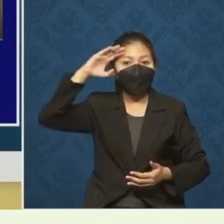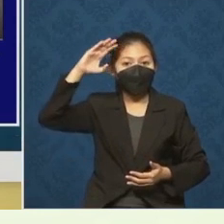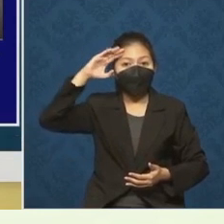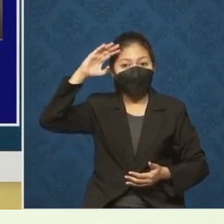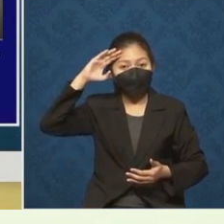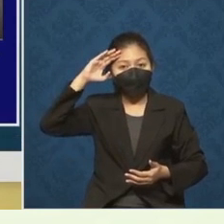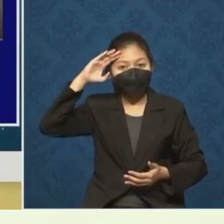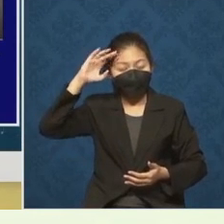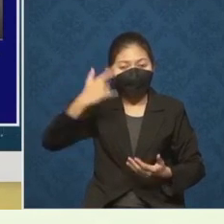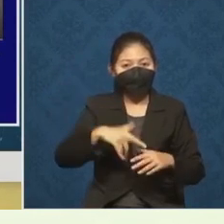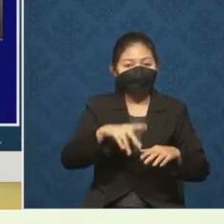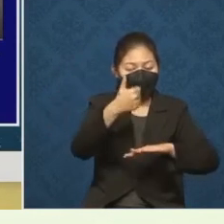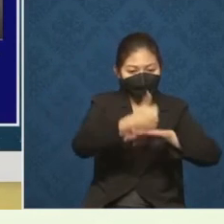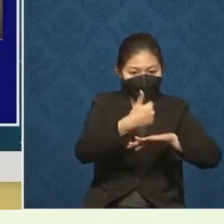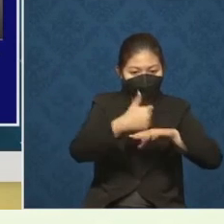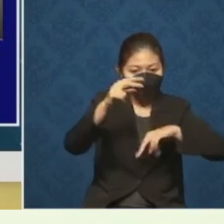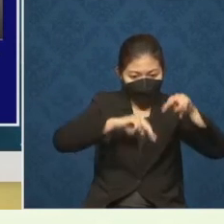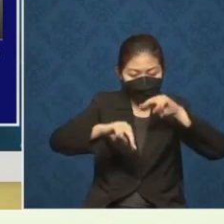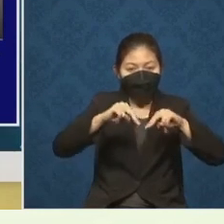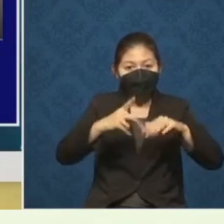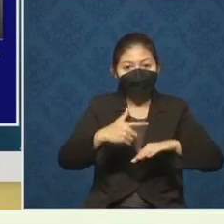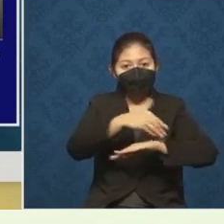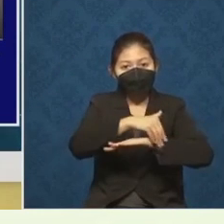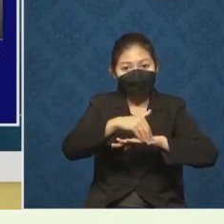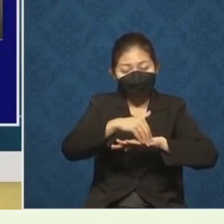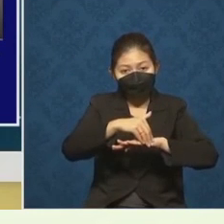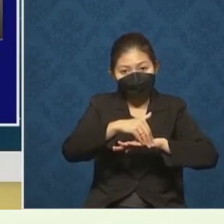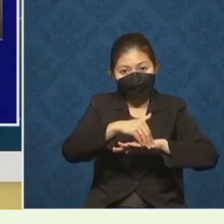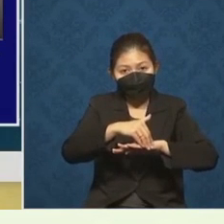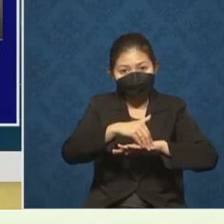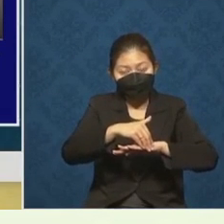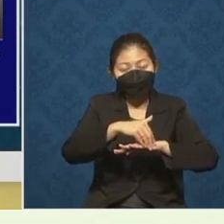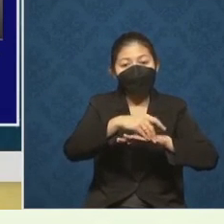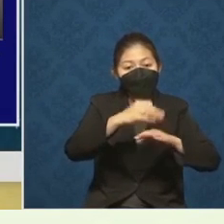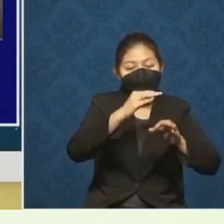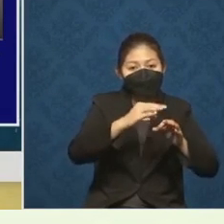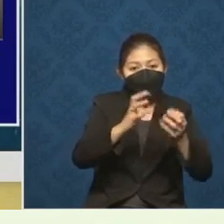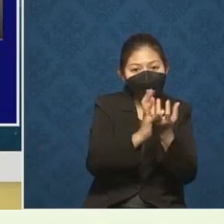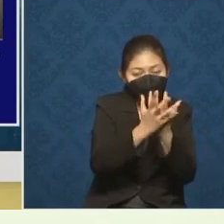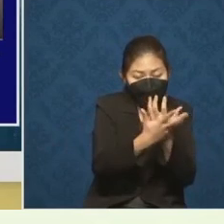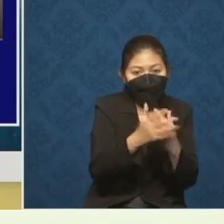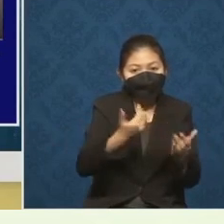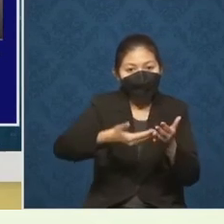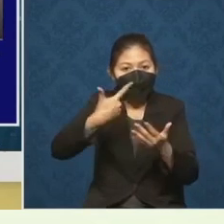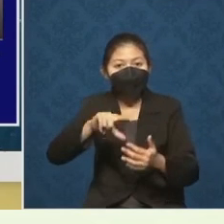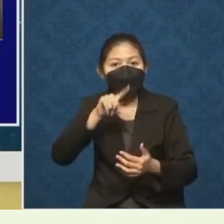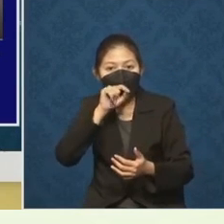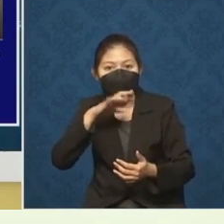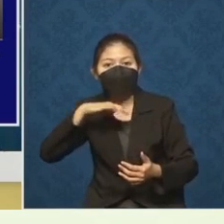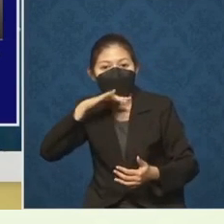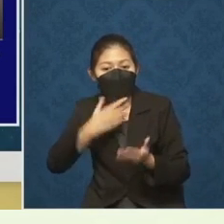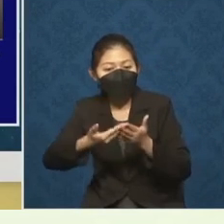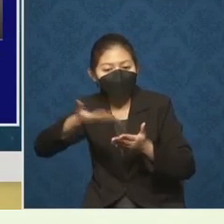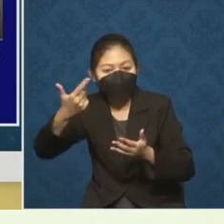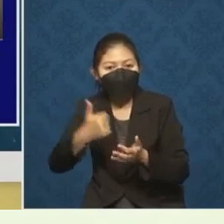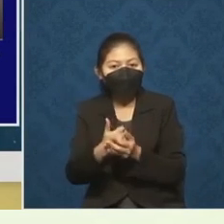รมเวลาผักชีแพงนะครับไก่แพงหมูแพงเฮ้ยทหารปลูกมันก็ได้แก้ไขปัญห